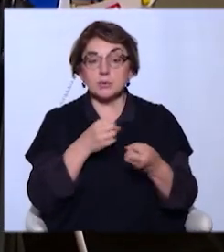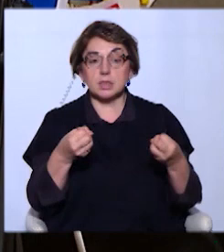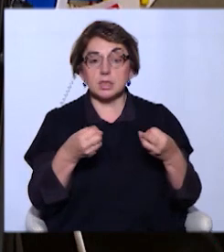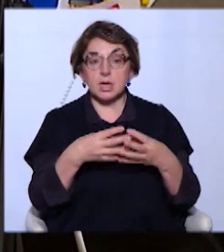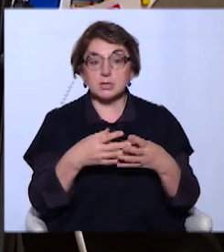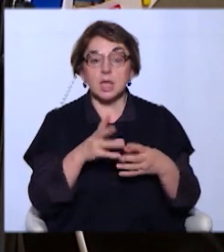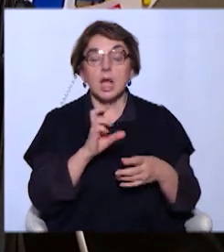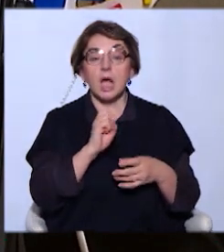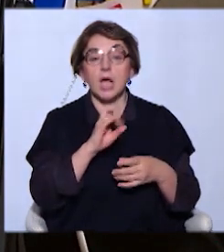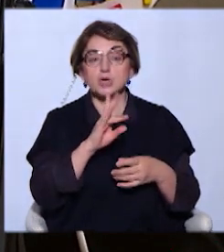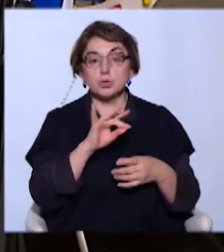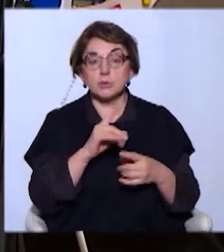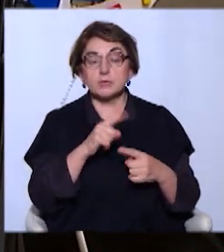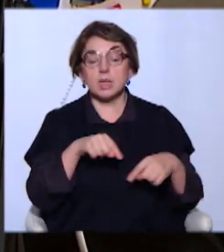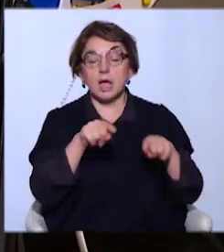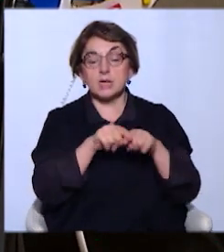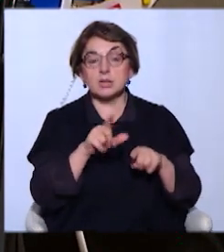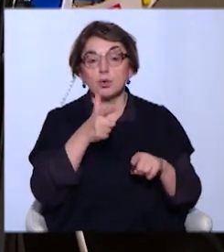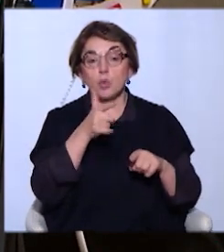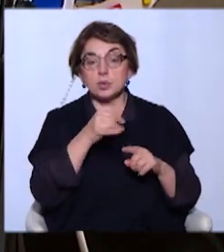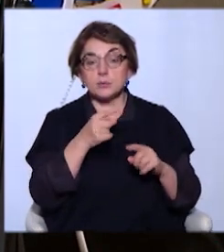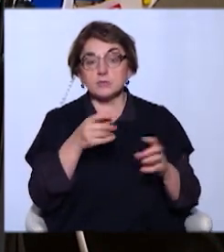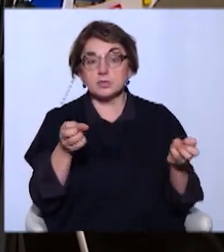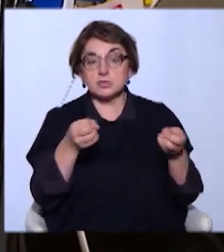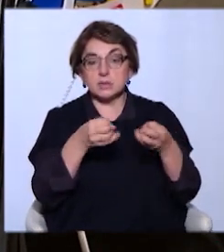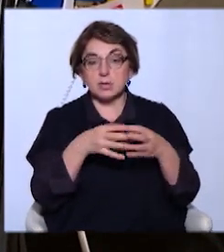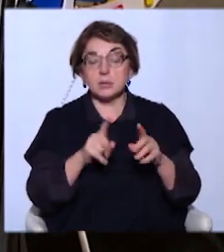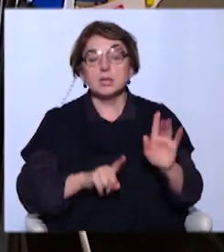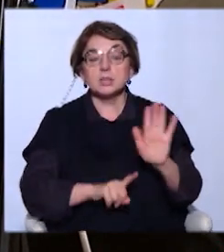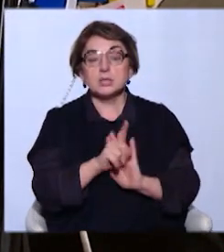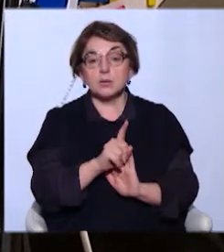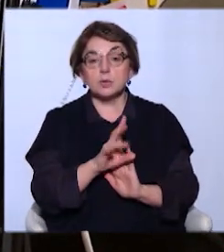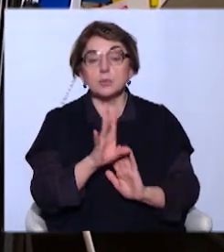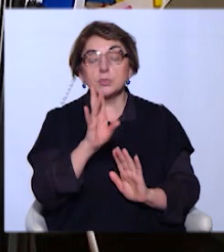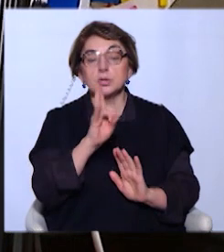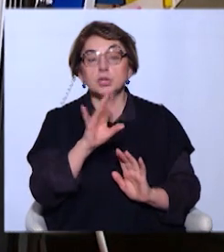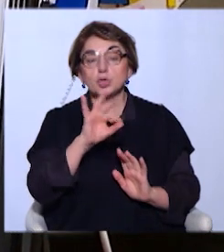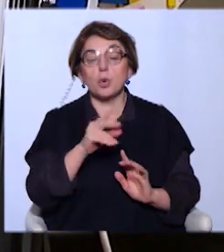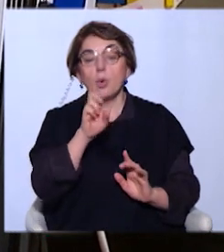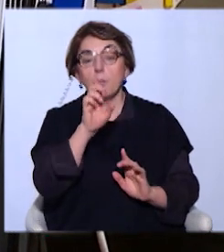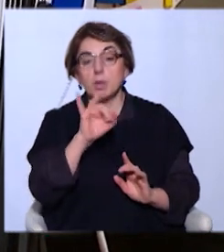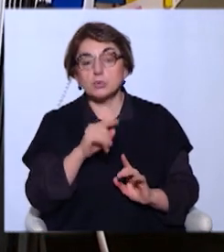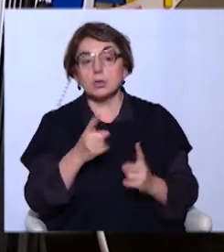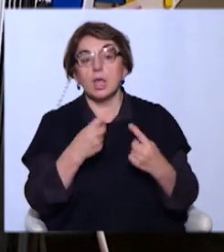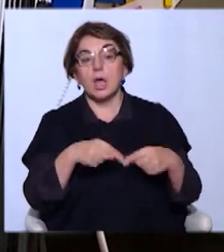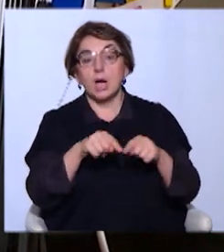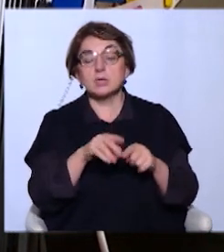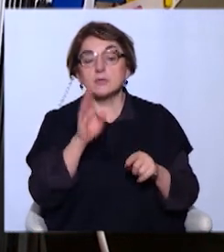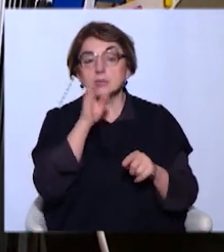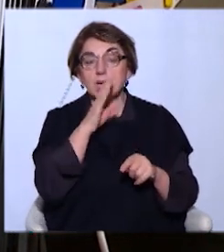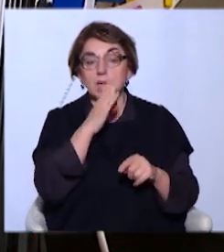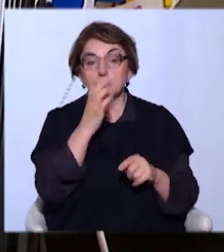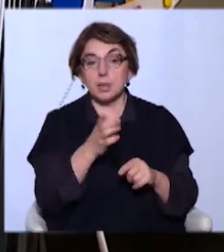ეს არის მანიტრირებელი ნარევი, რომელიც არის აზოტმჟავას და გოგირდმჟავას ერთი ნარევი და წარმოიქმნება ამ შემთხვევაშიც